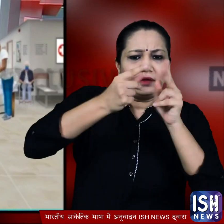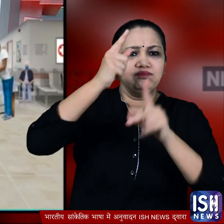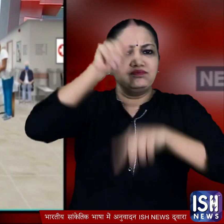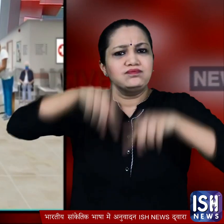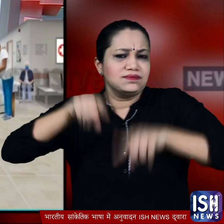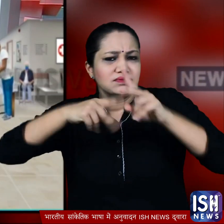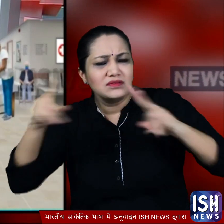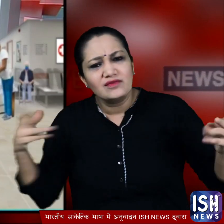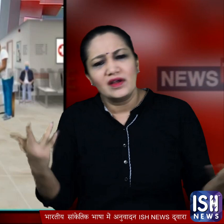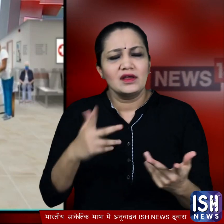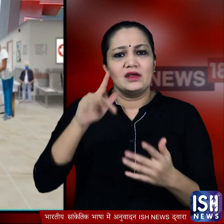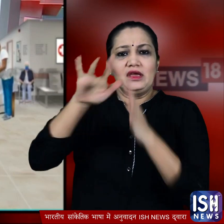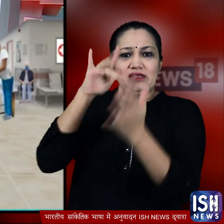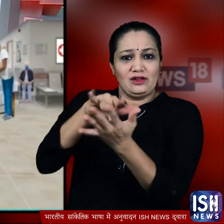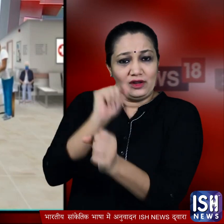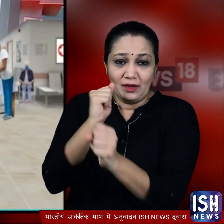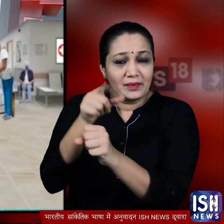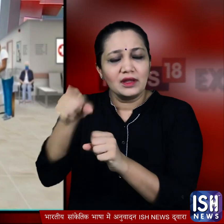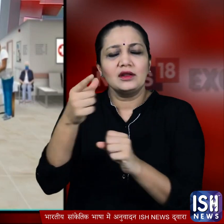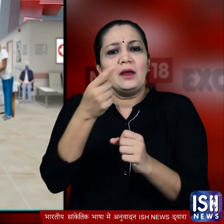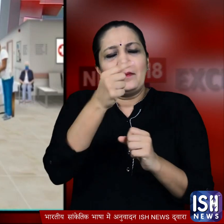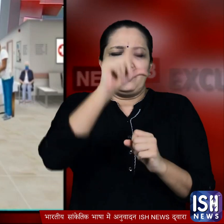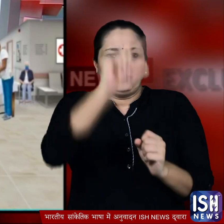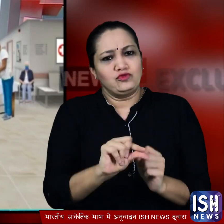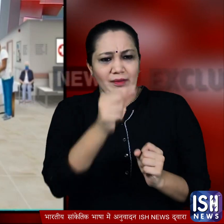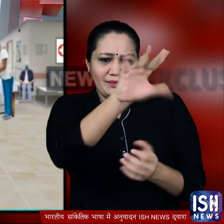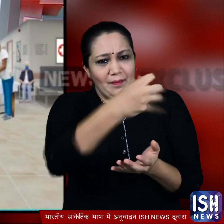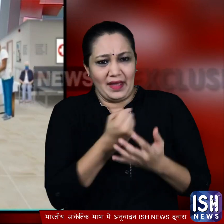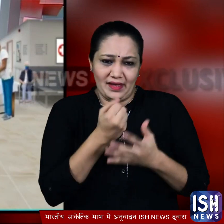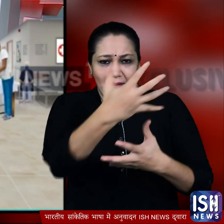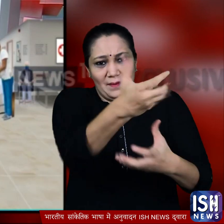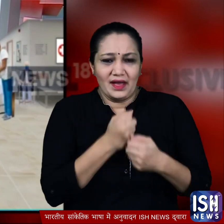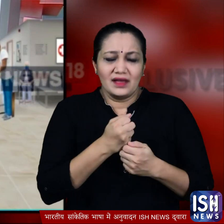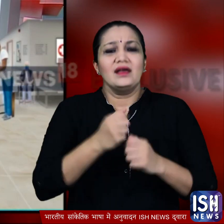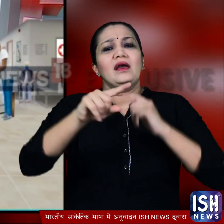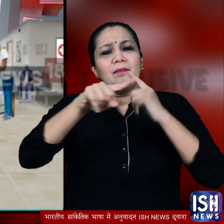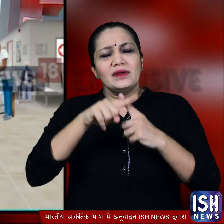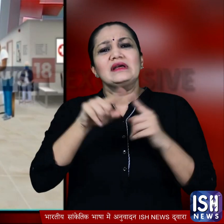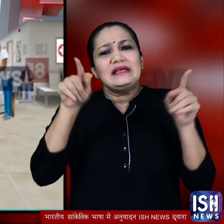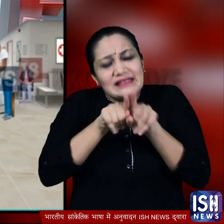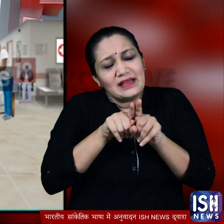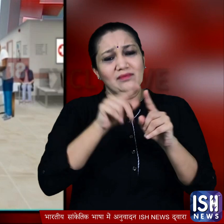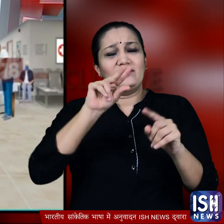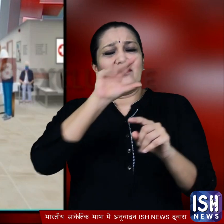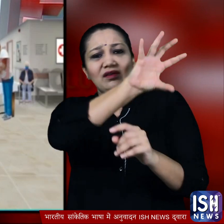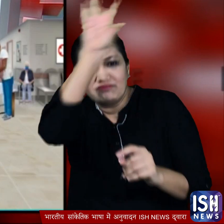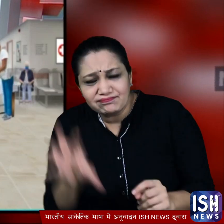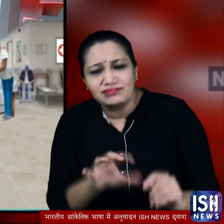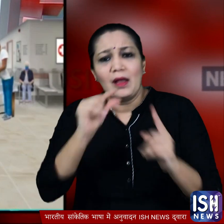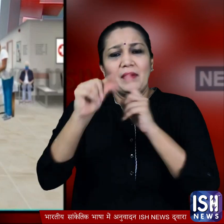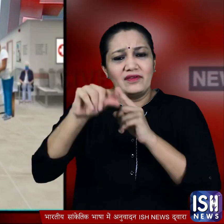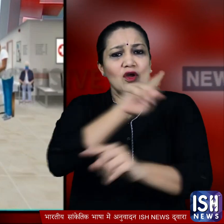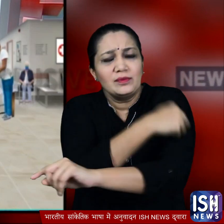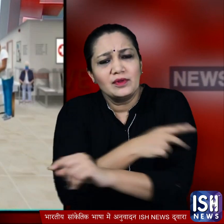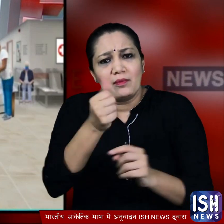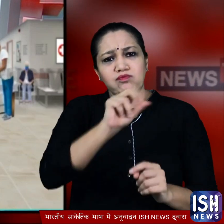पर भी सवाल उठाया और कहा कि केंद्र वैक्सीन कंपनी से कम कीमत पर टीका खरीद रही है, जबकि वही वैक्सीन राज्यों और निजी अस्पतालों